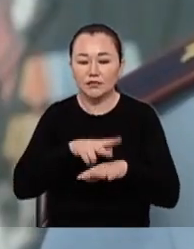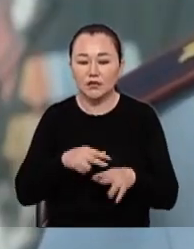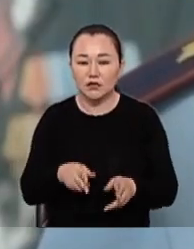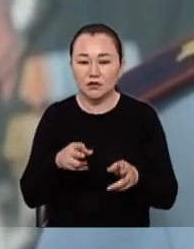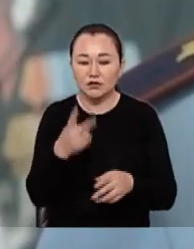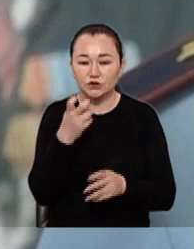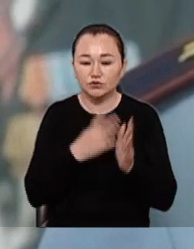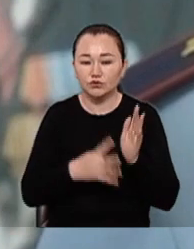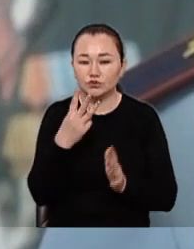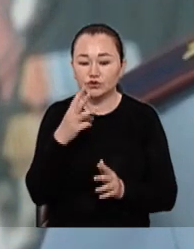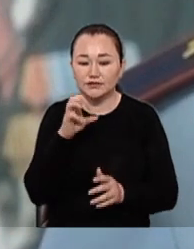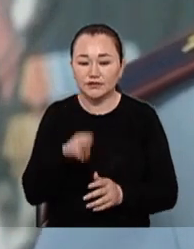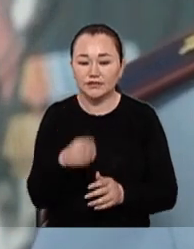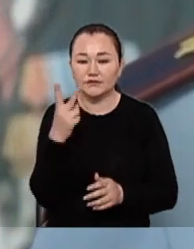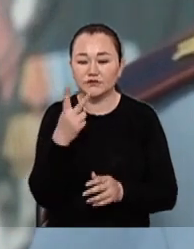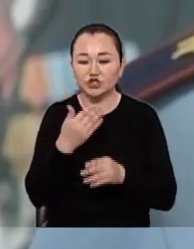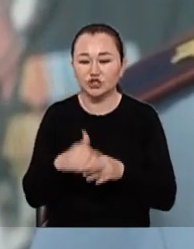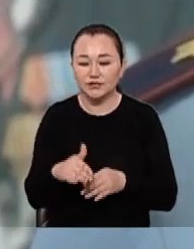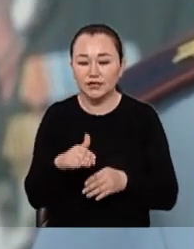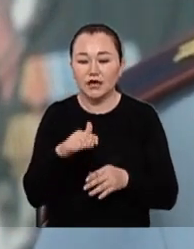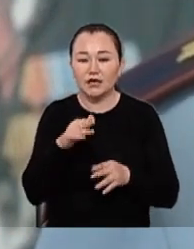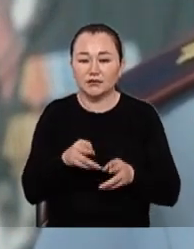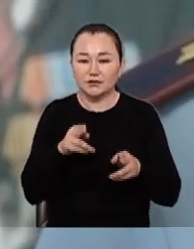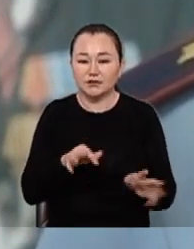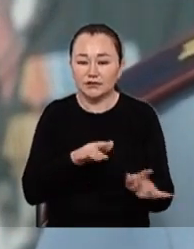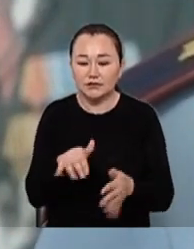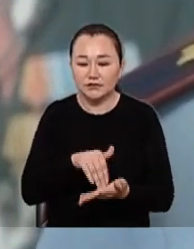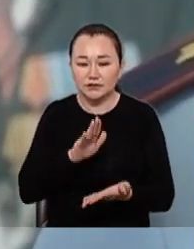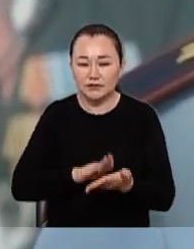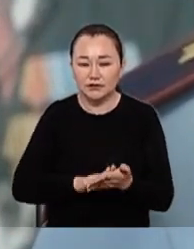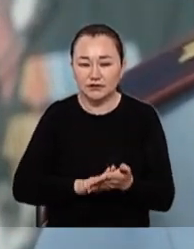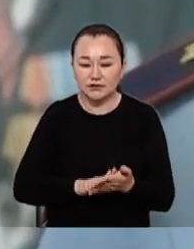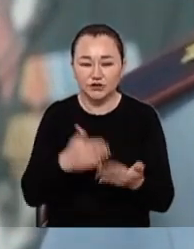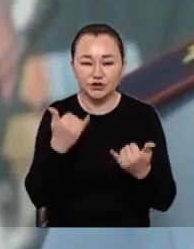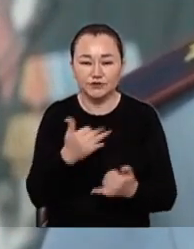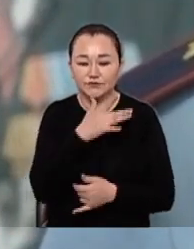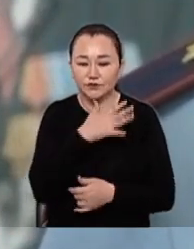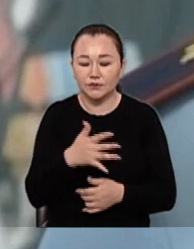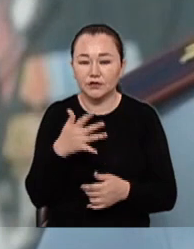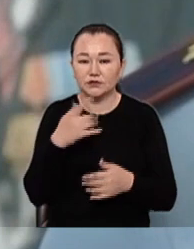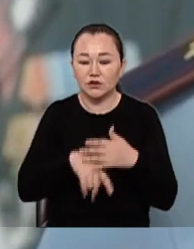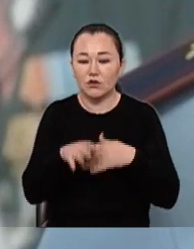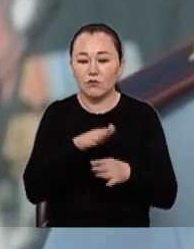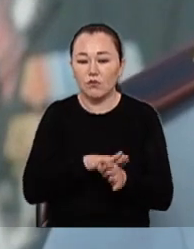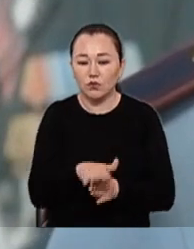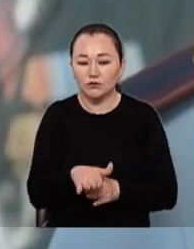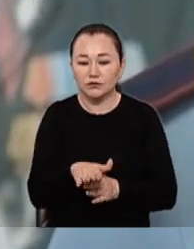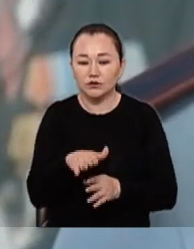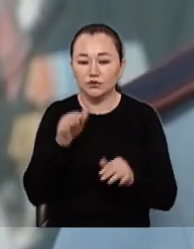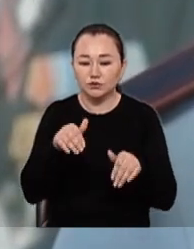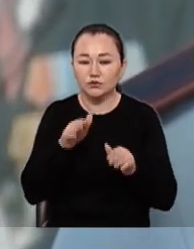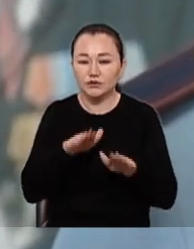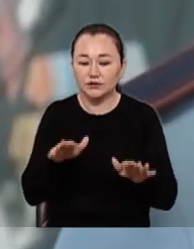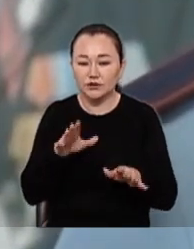кодексінің 293-ші бабы 2-ші бөлігімен қылмыстық іс тіркелді. Қазіргі уақытта енді толықтай осы